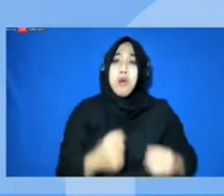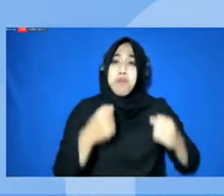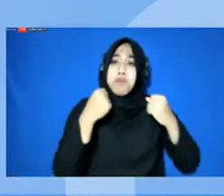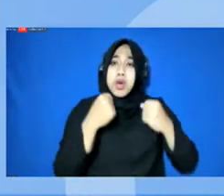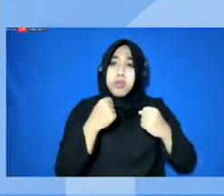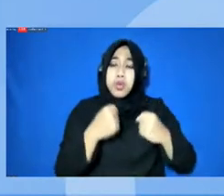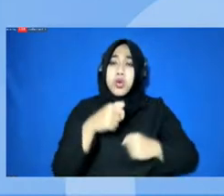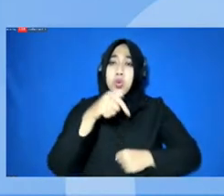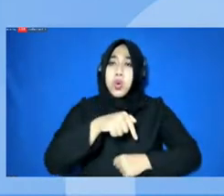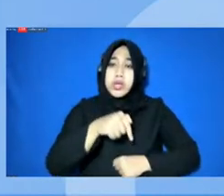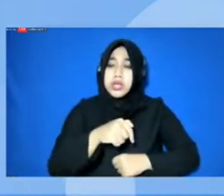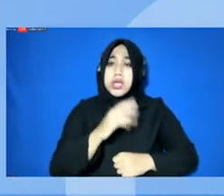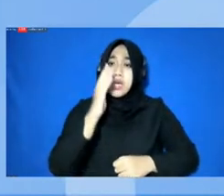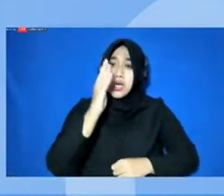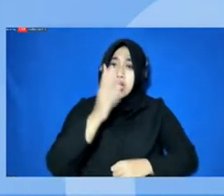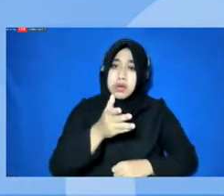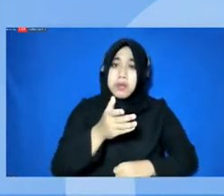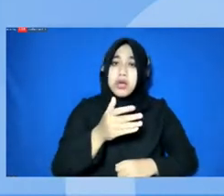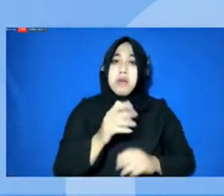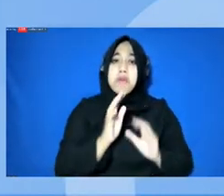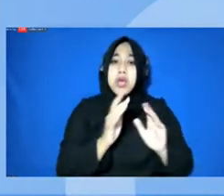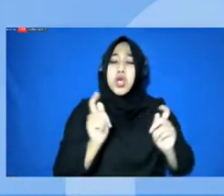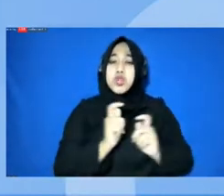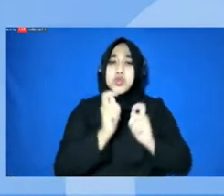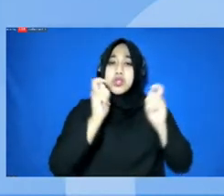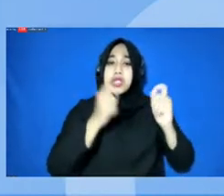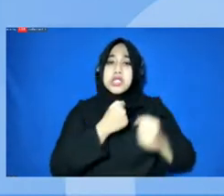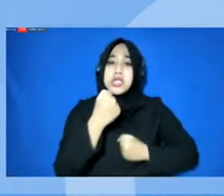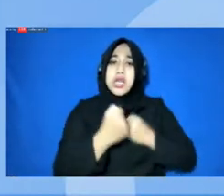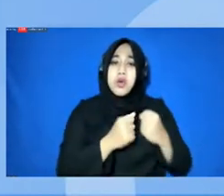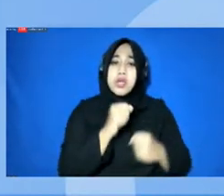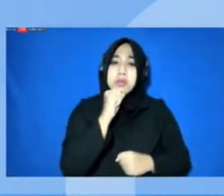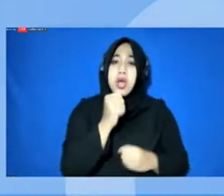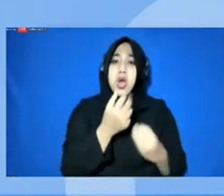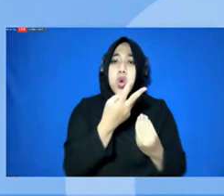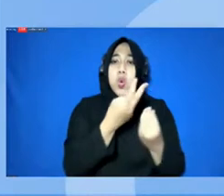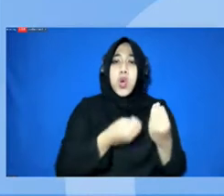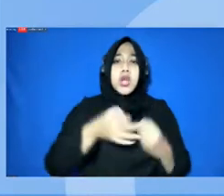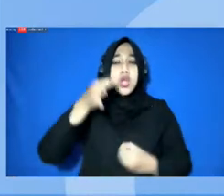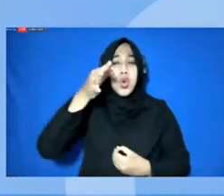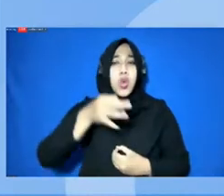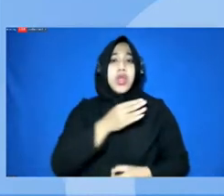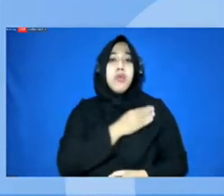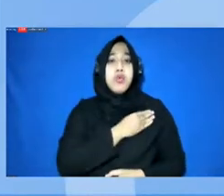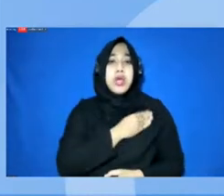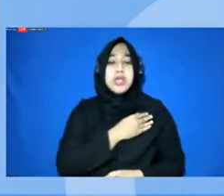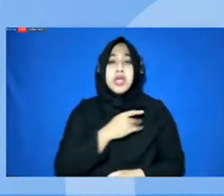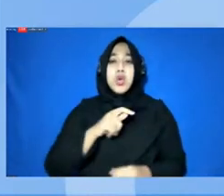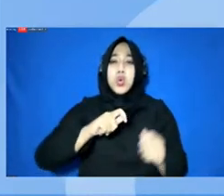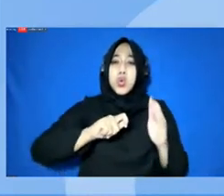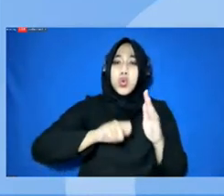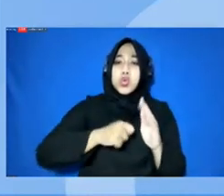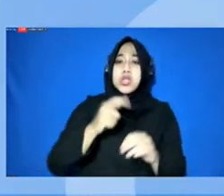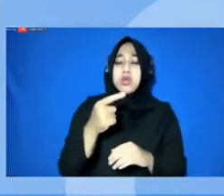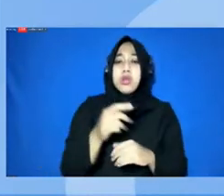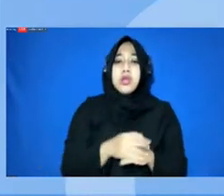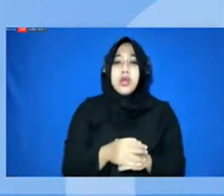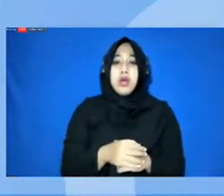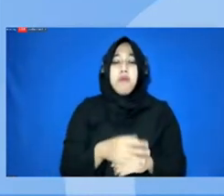terdepan ini, yang banyak sukses story juga dilakukan oleh wali kota bupati, itu saya kuncinya di situ, mau